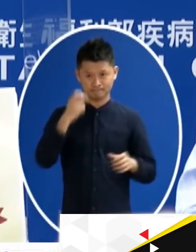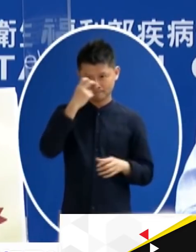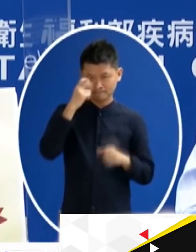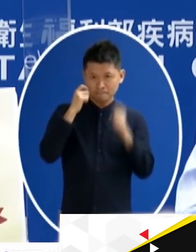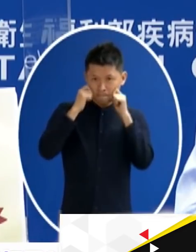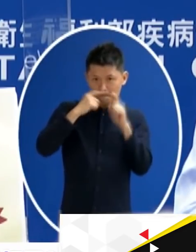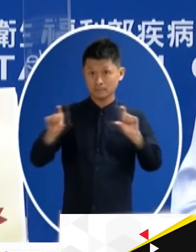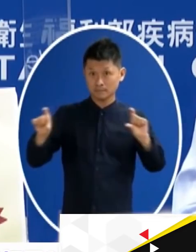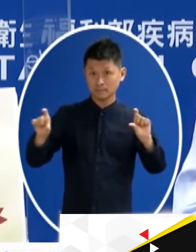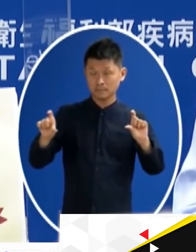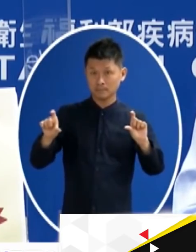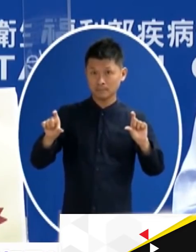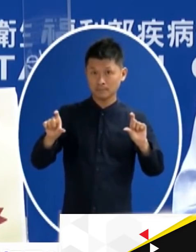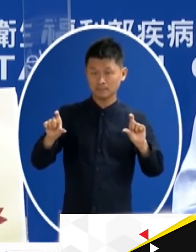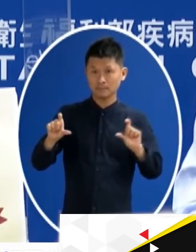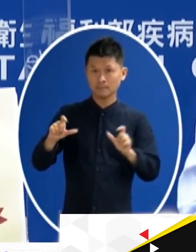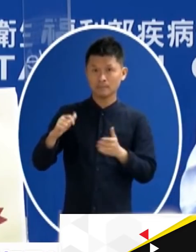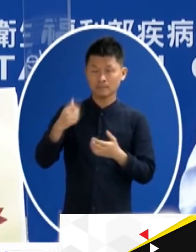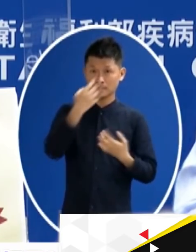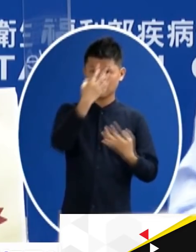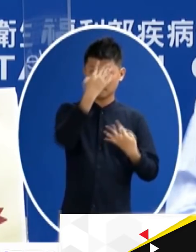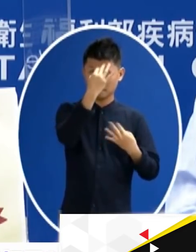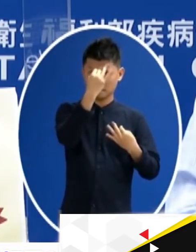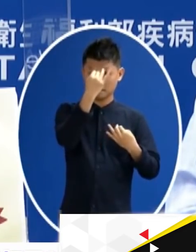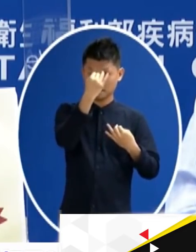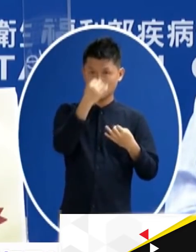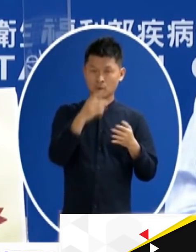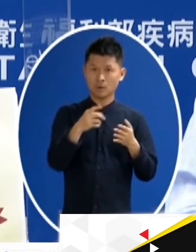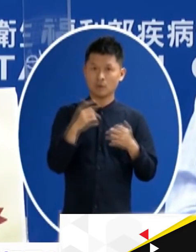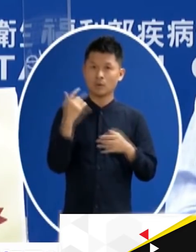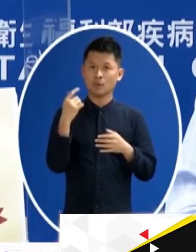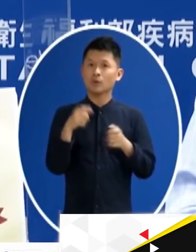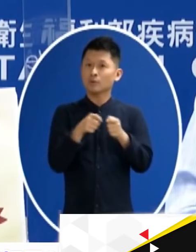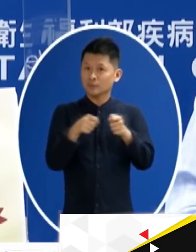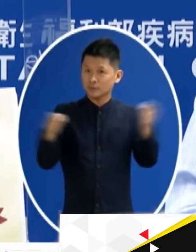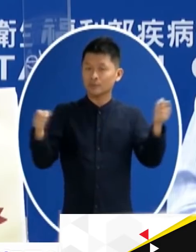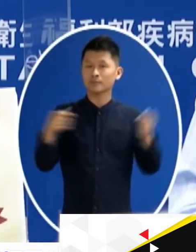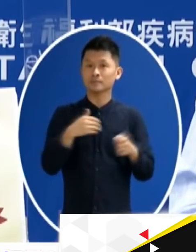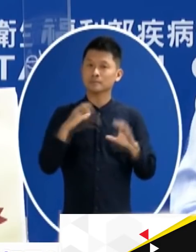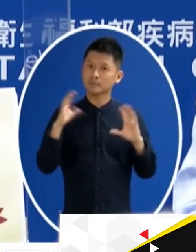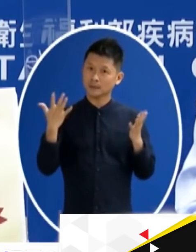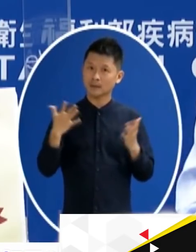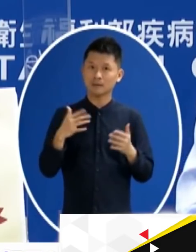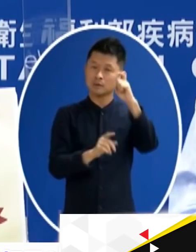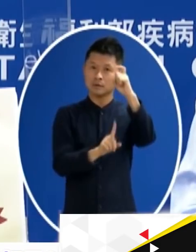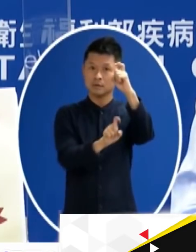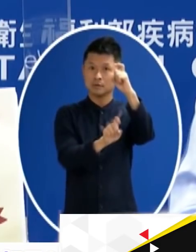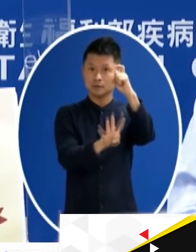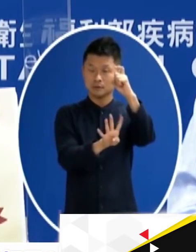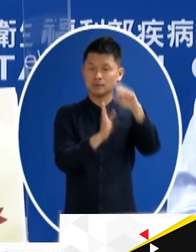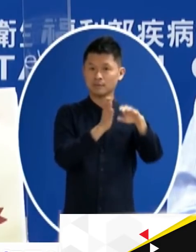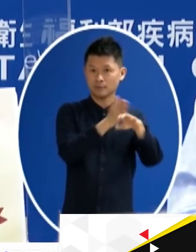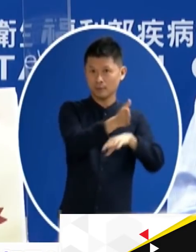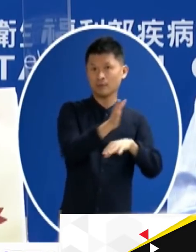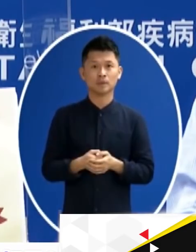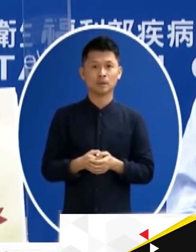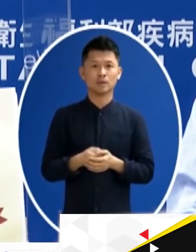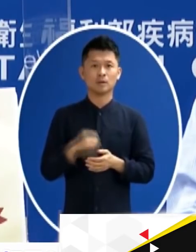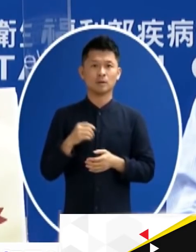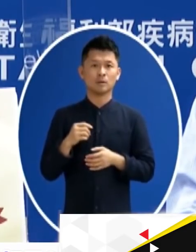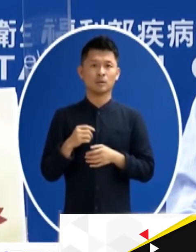品质跟安全性。它的效期还算长，效期还算长，应该有到10月去了，